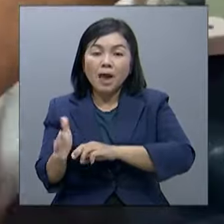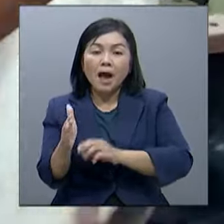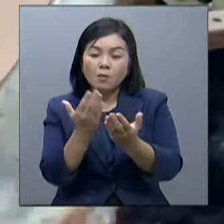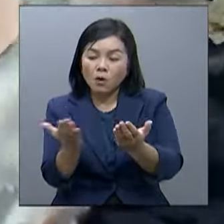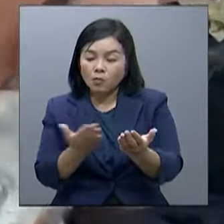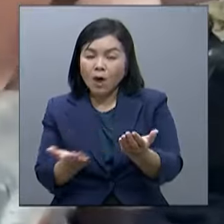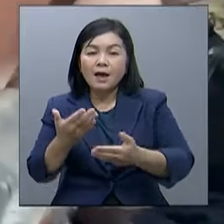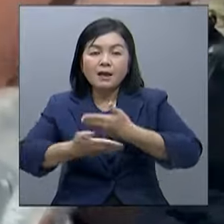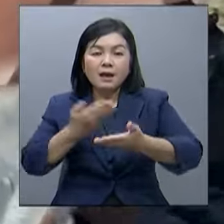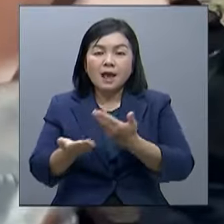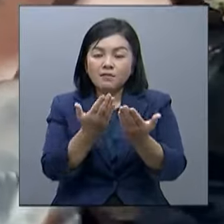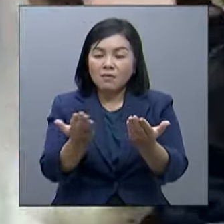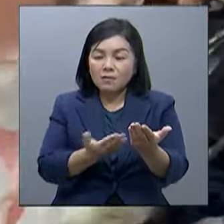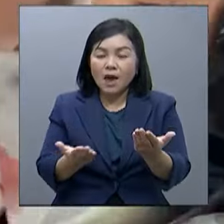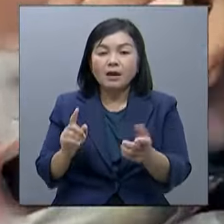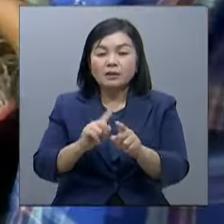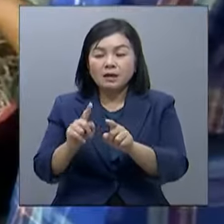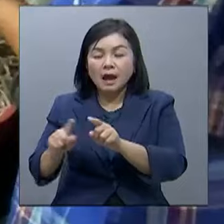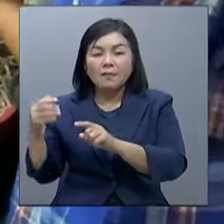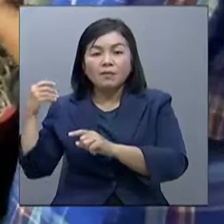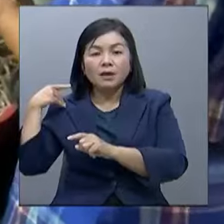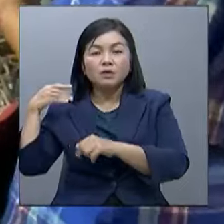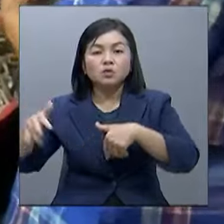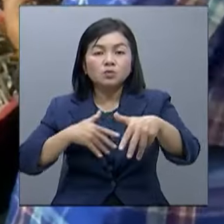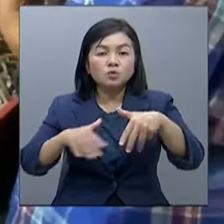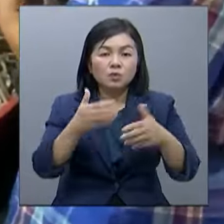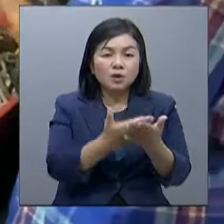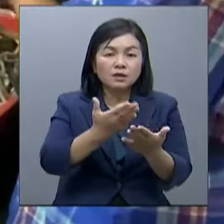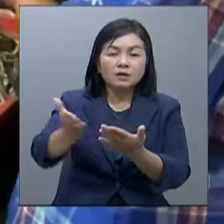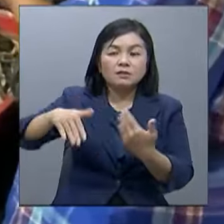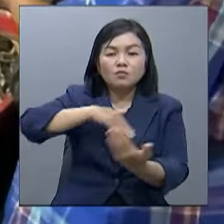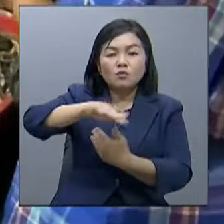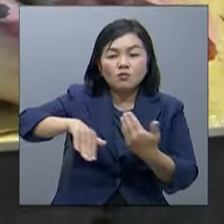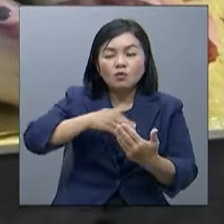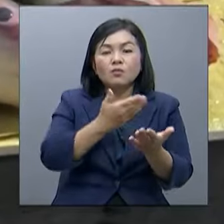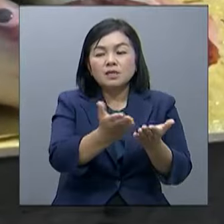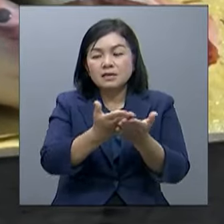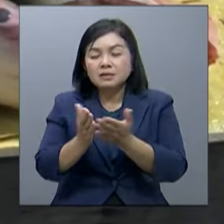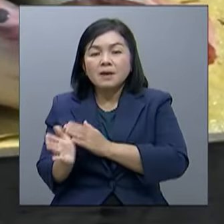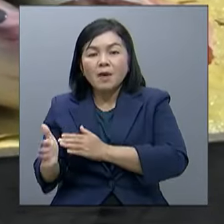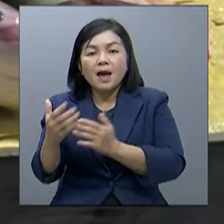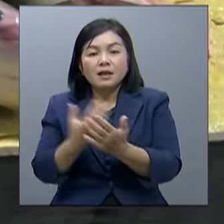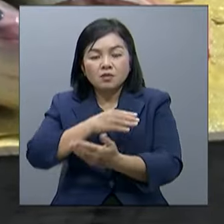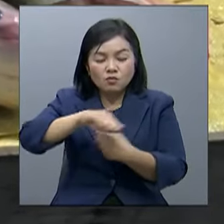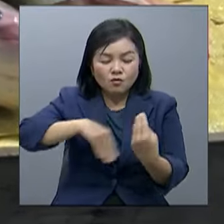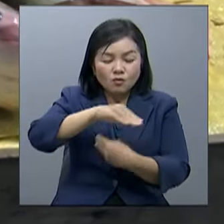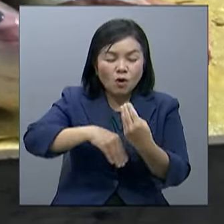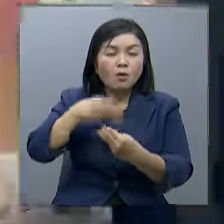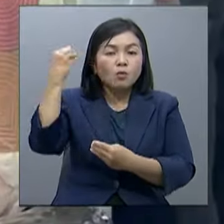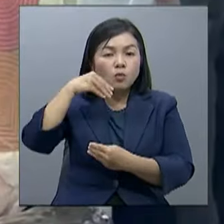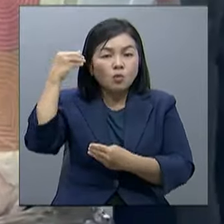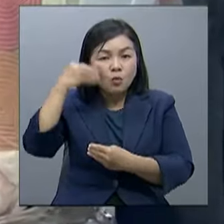จำหน่ายจำนวนมากลูกค้าก็มาจากหลากหลายพื้นที่หมุนเวียนกันมาซื้อทำให้มีเม็ดเงินแต่ละวันไม่ต่ำกว่า